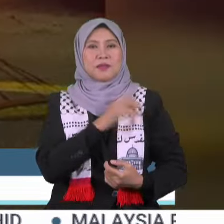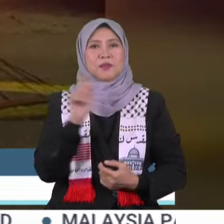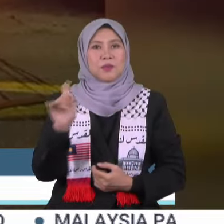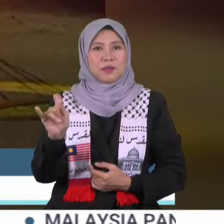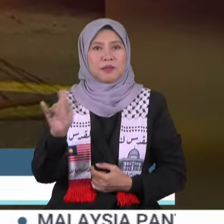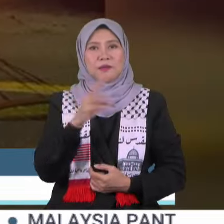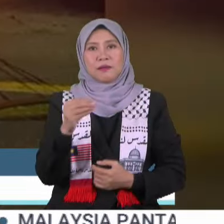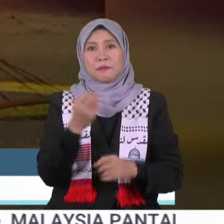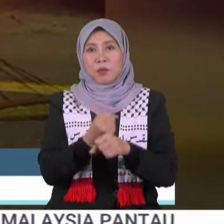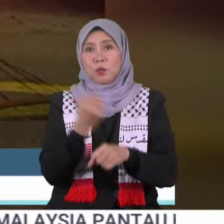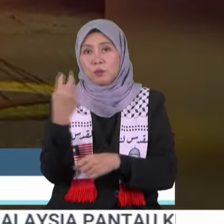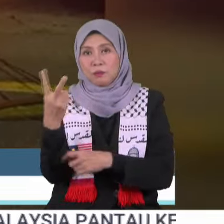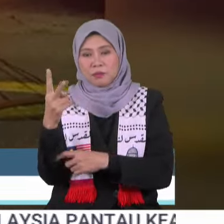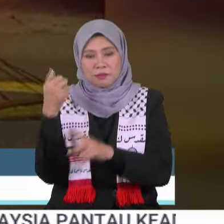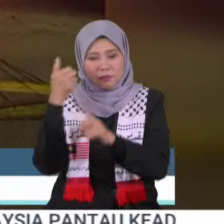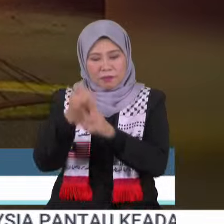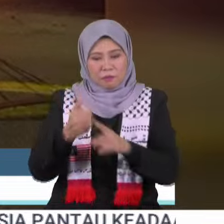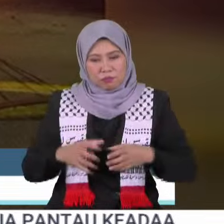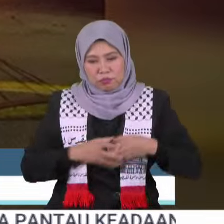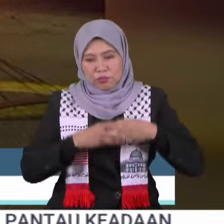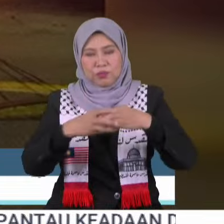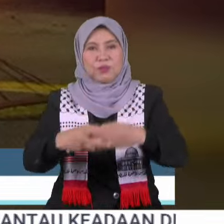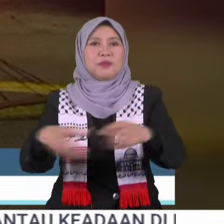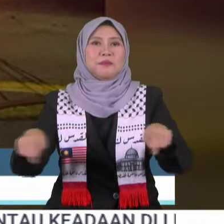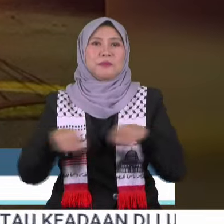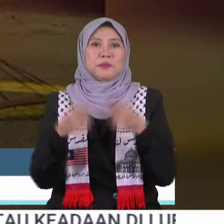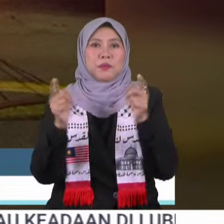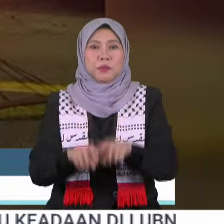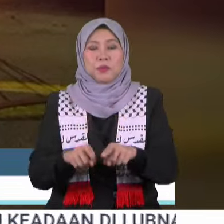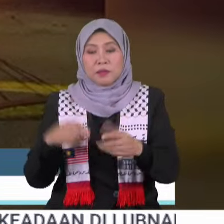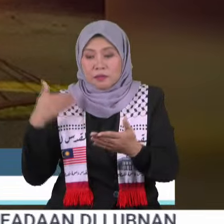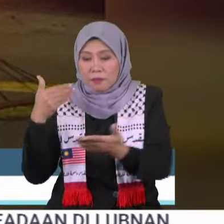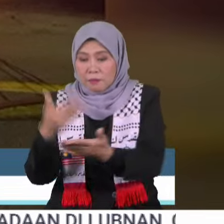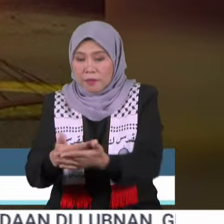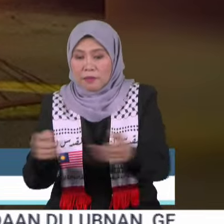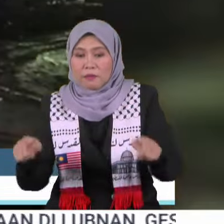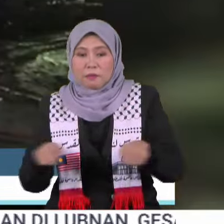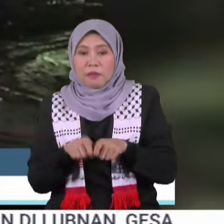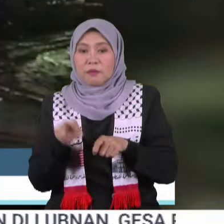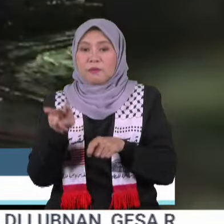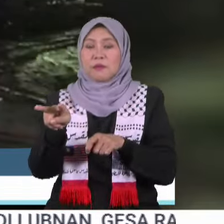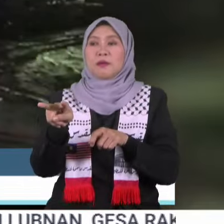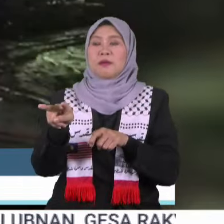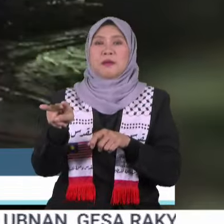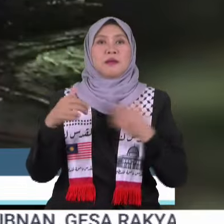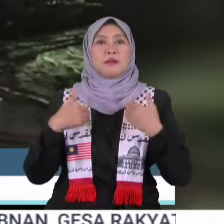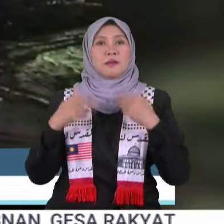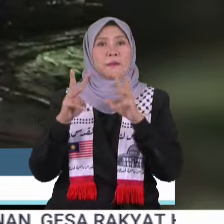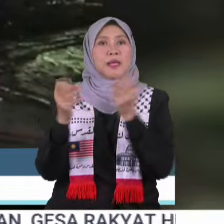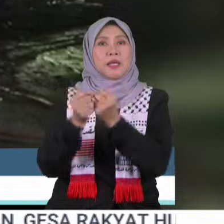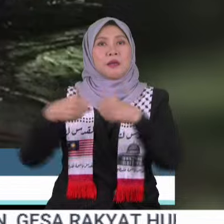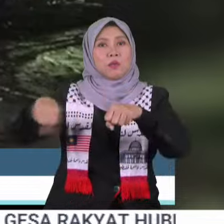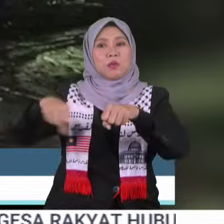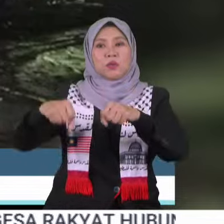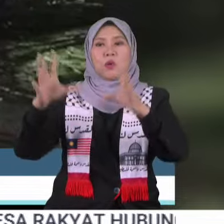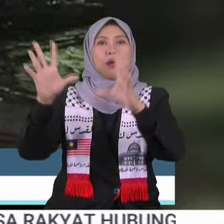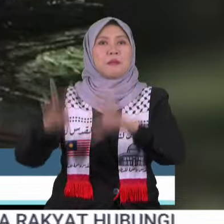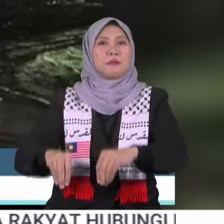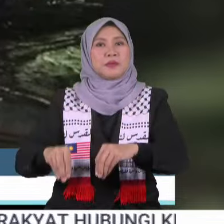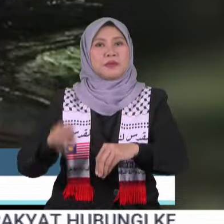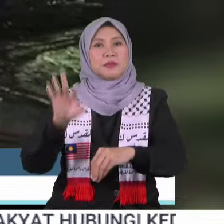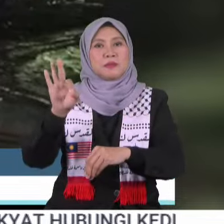12 dan Langkap dikerahkan ke lokasi kejadian. Setibanya di lokasi kejadian, pihaknya mendapati sebuah bengkel motosikal terbakar